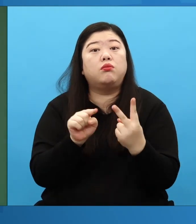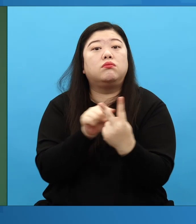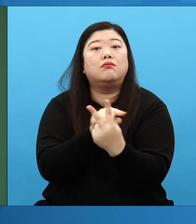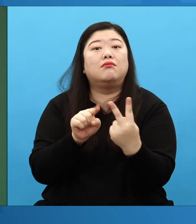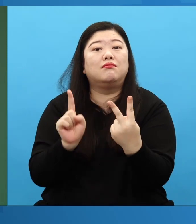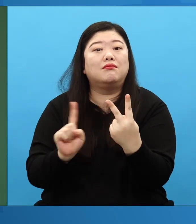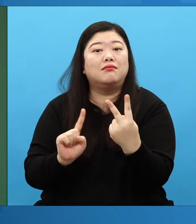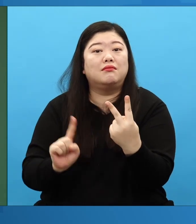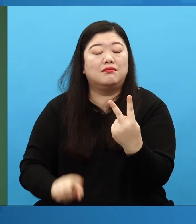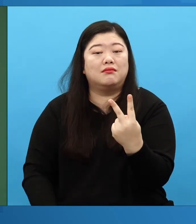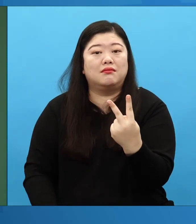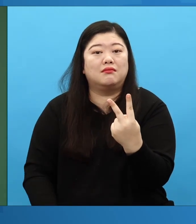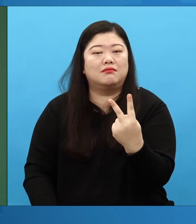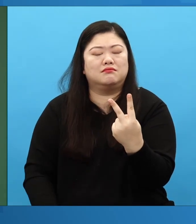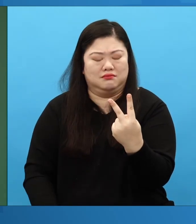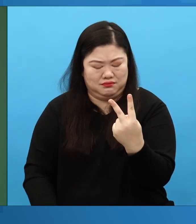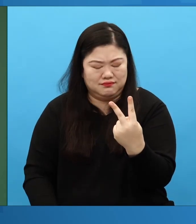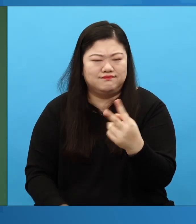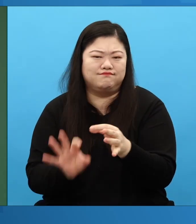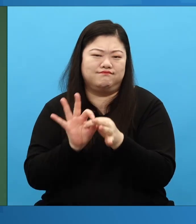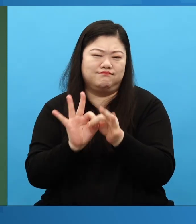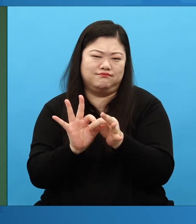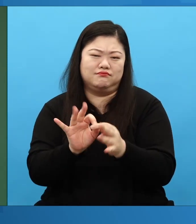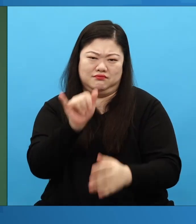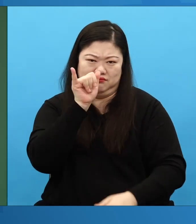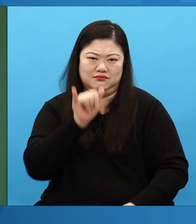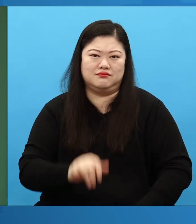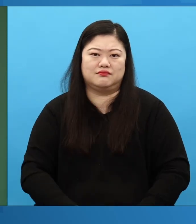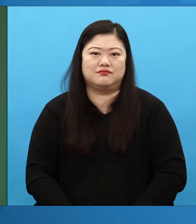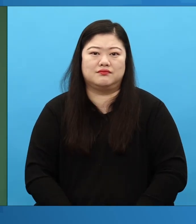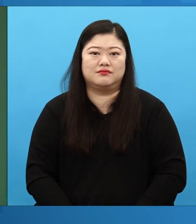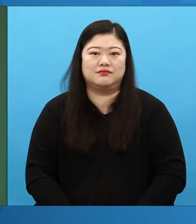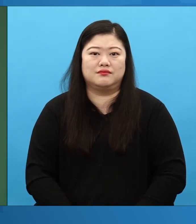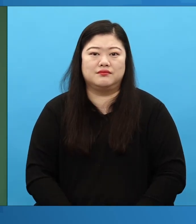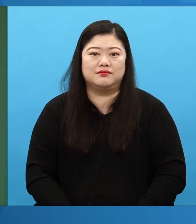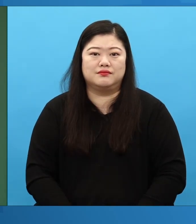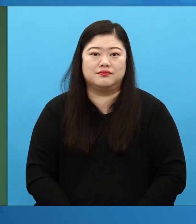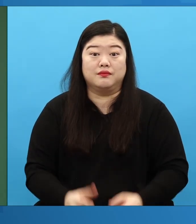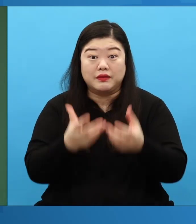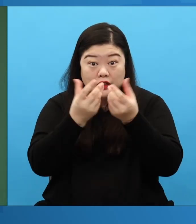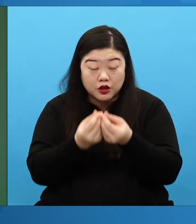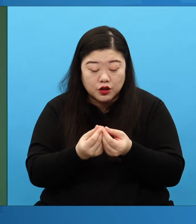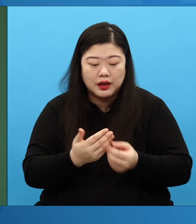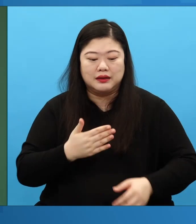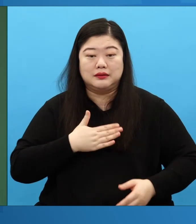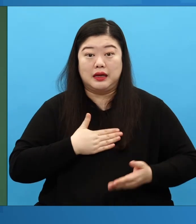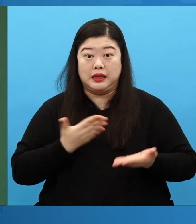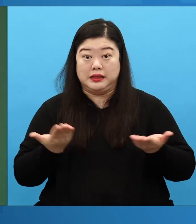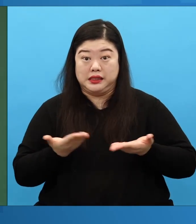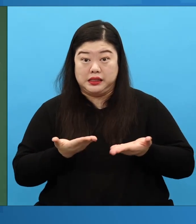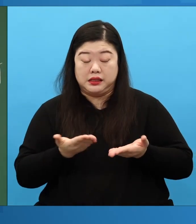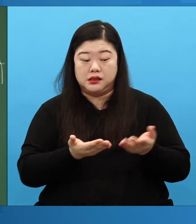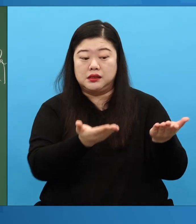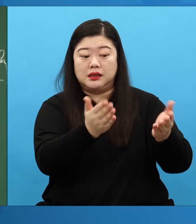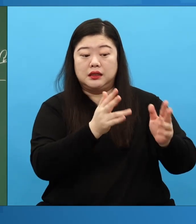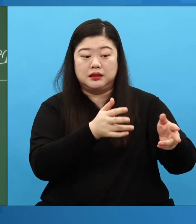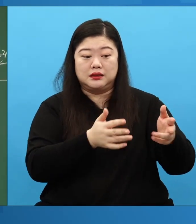businesses? 최고로 관계 있습니다. It has the most connection. 여러분과 거래하는 사람이 일하는 사람이 여러분을 통해서 이걸